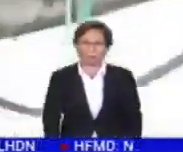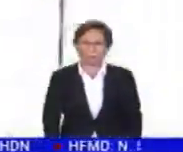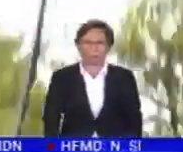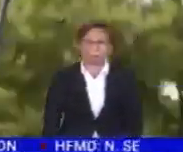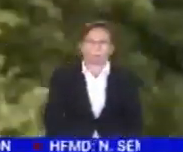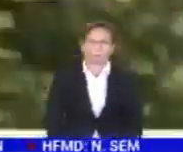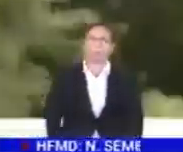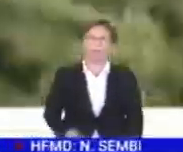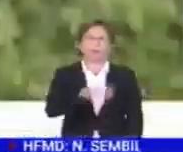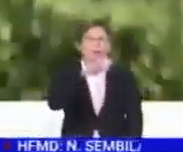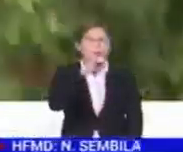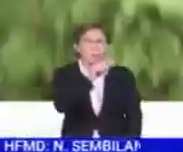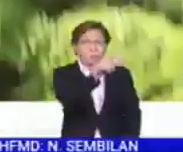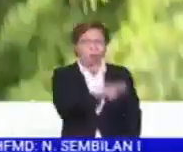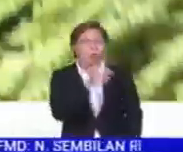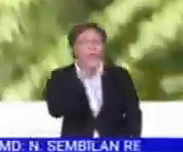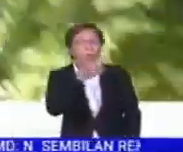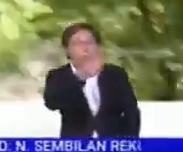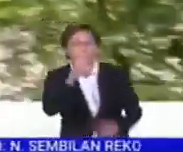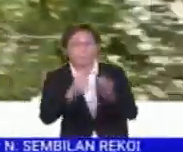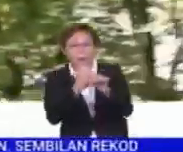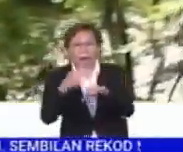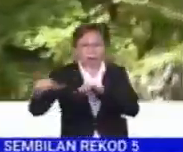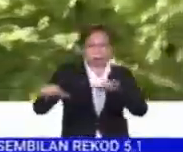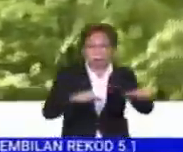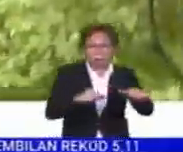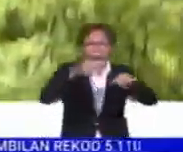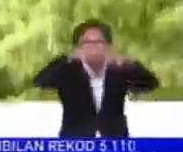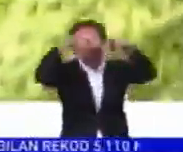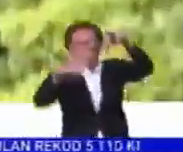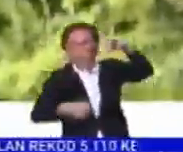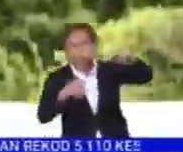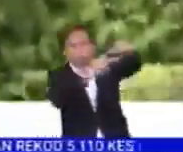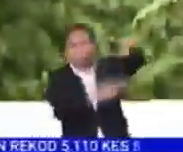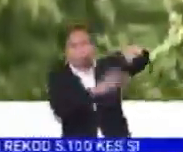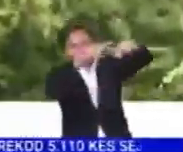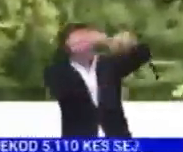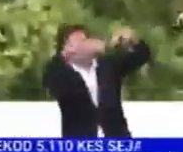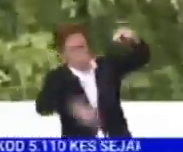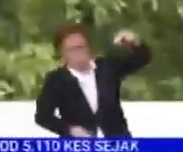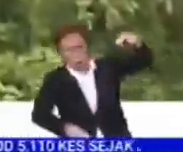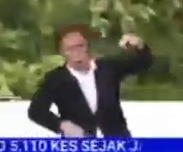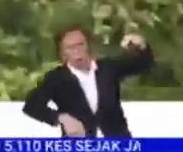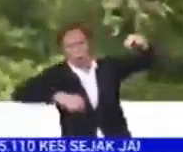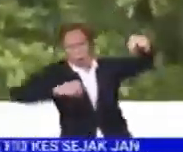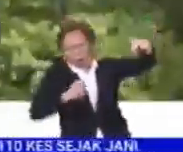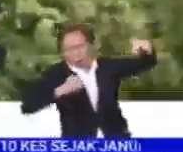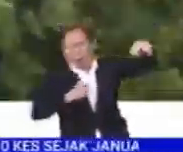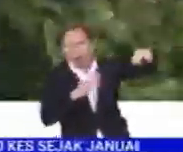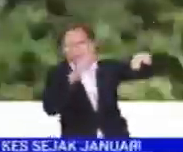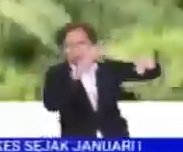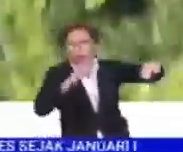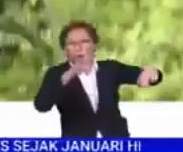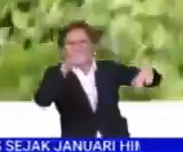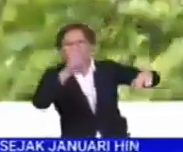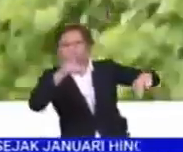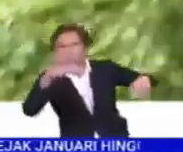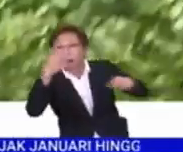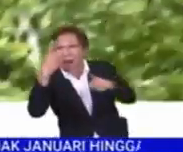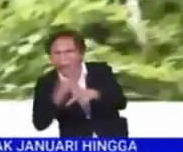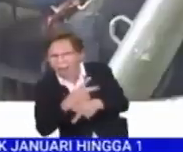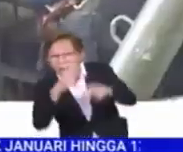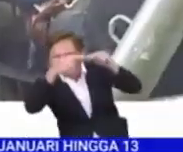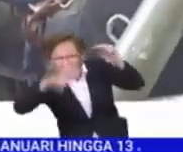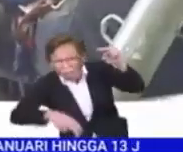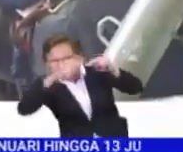François-Marie Dibon, 44 tahun, melengkapkan aktiviti itu dengan terjun dari Jambatan Garry di Scotland sebanyak 765 kali.